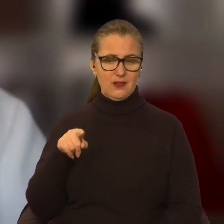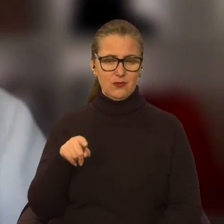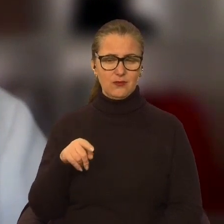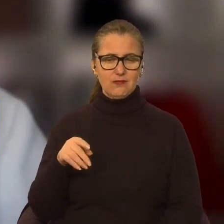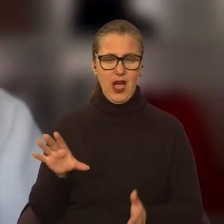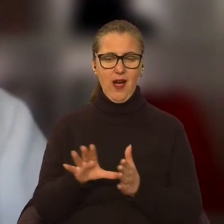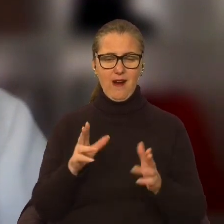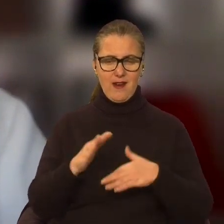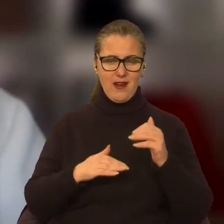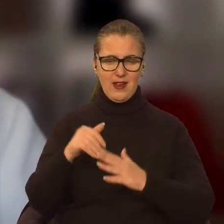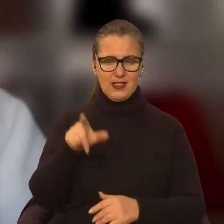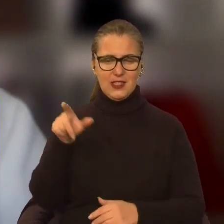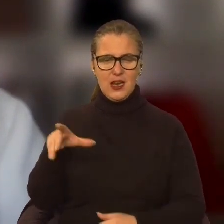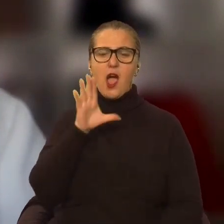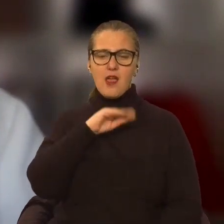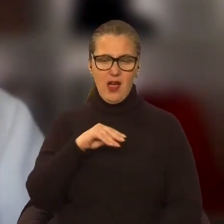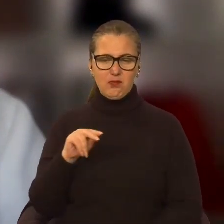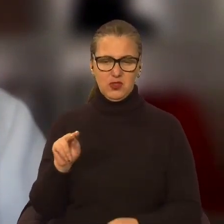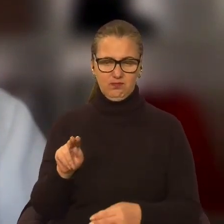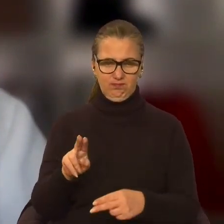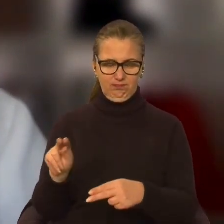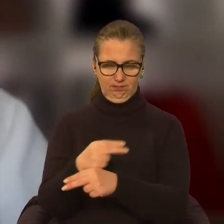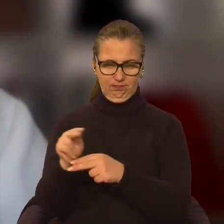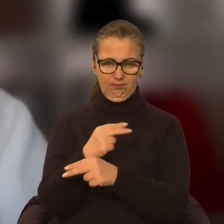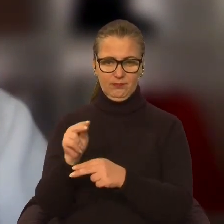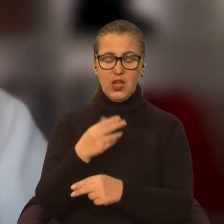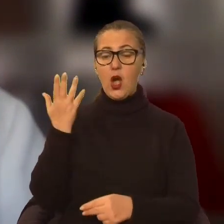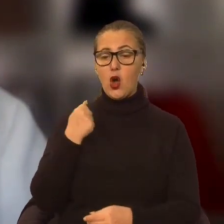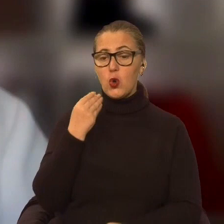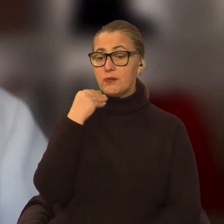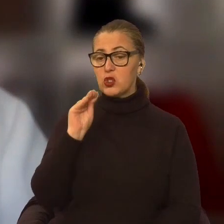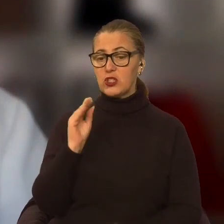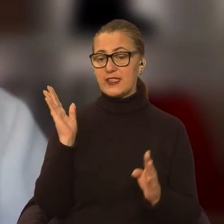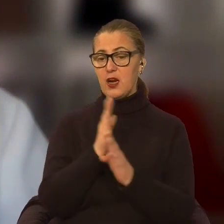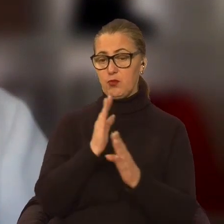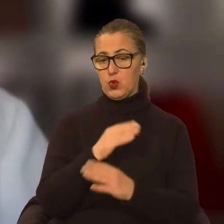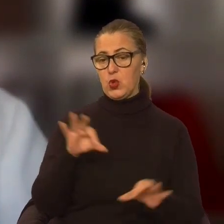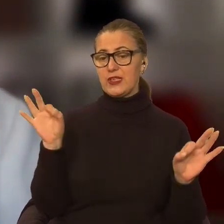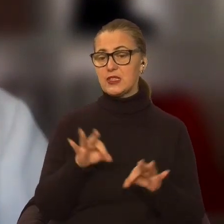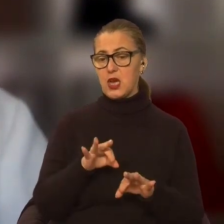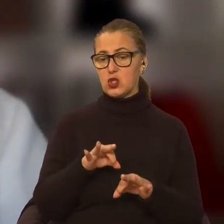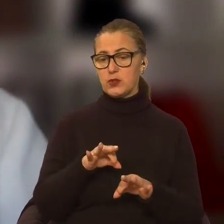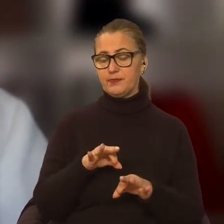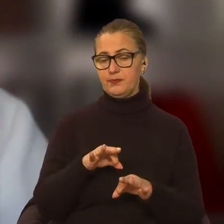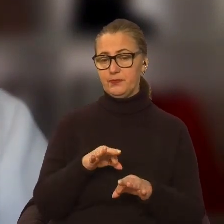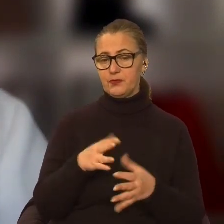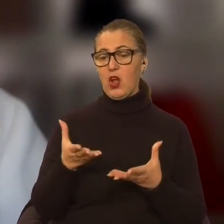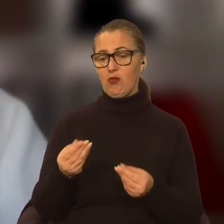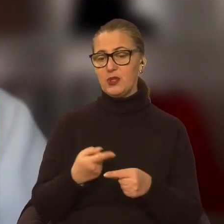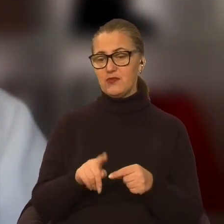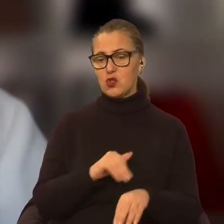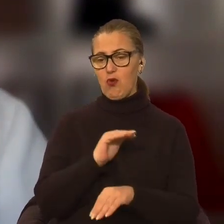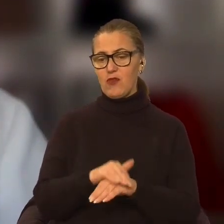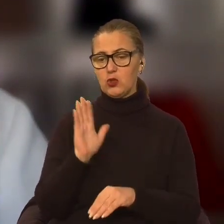думаю що як тільки виправляться погодні умови одразу ж вплив цих цього